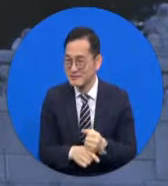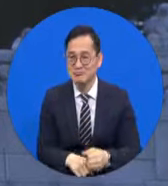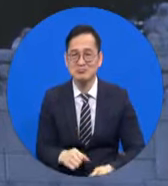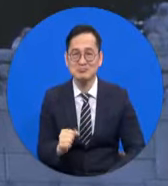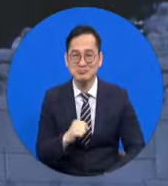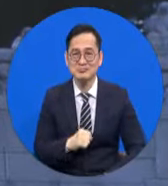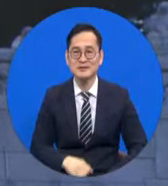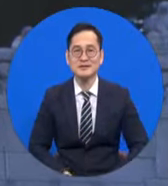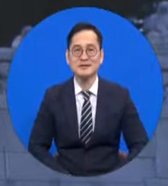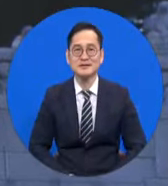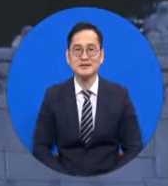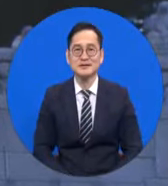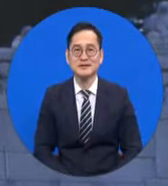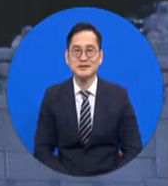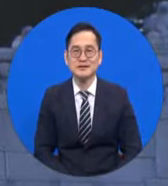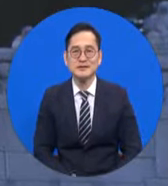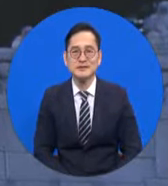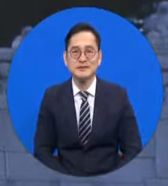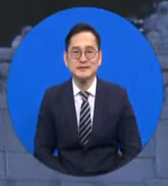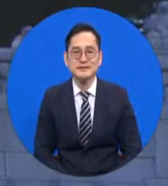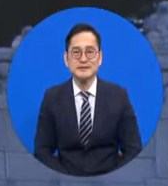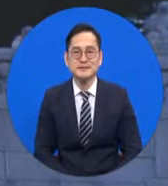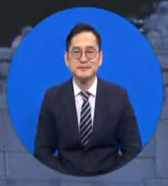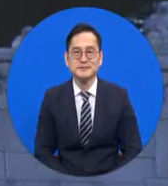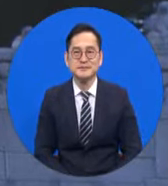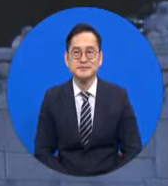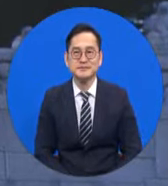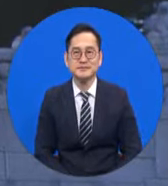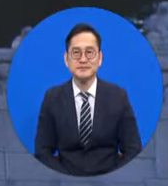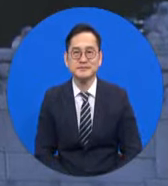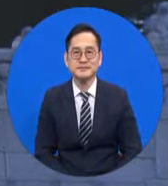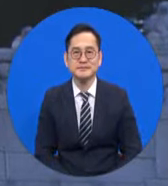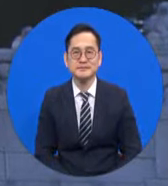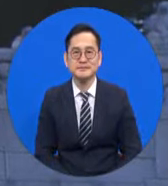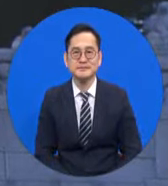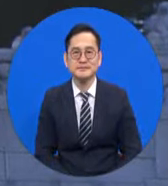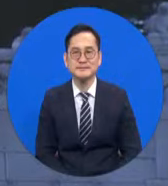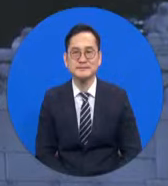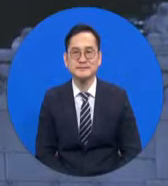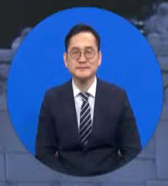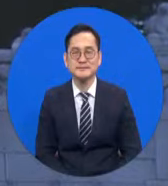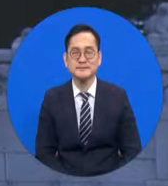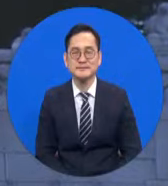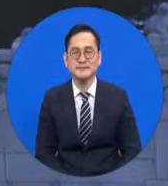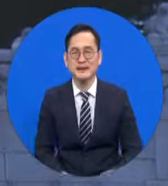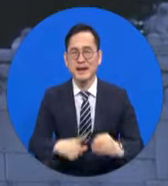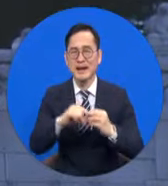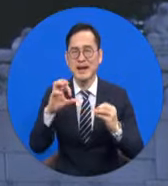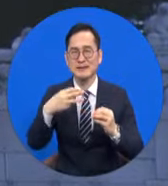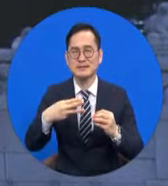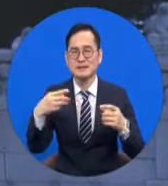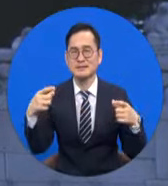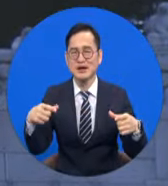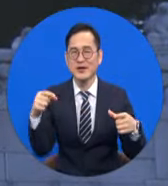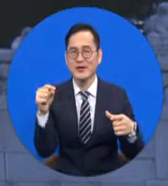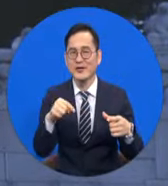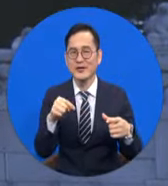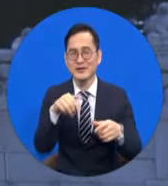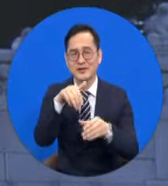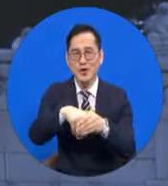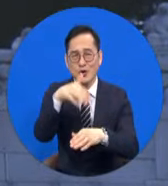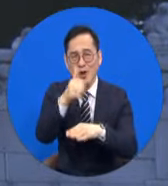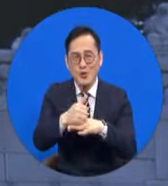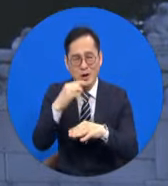의미로 해석이 됩니다. 양당의 결집자들이 모두 다 결집하고 있다는 건데 그만큼 이 개항을 이 지역의 선거 결과에